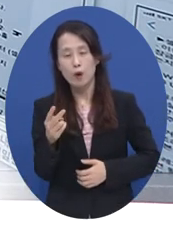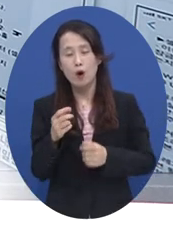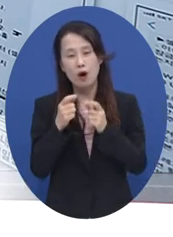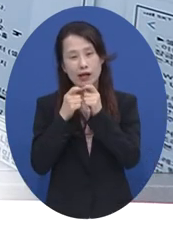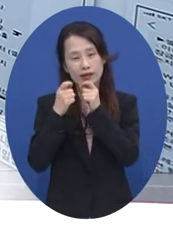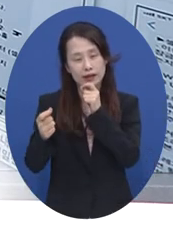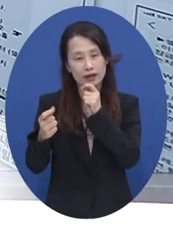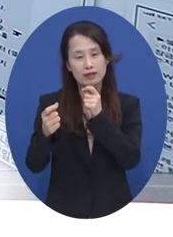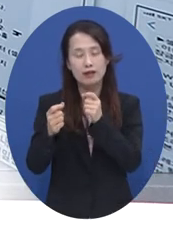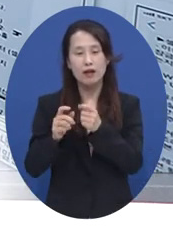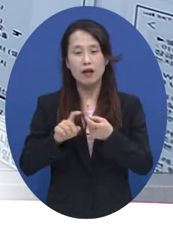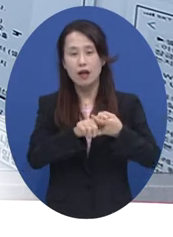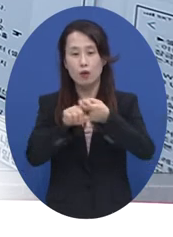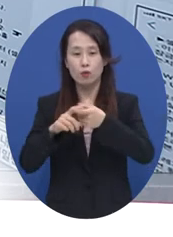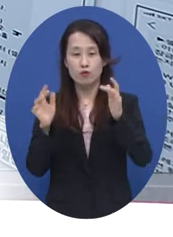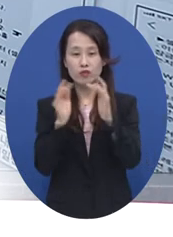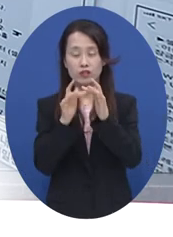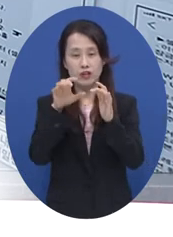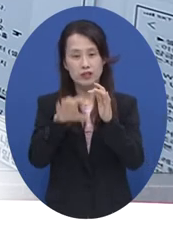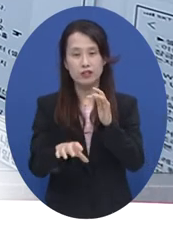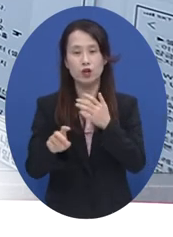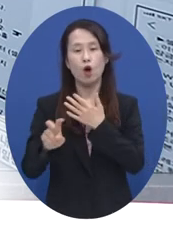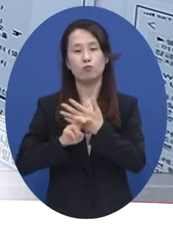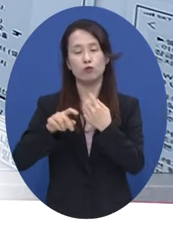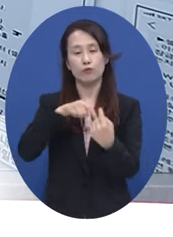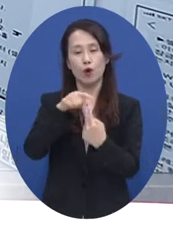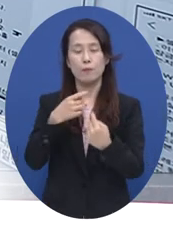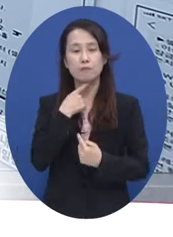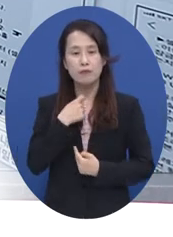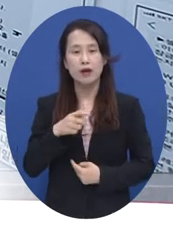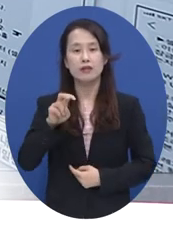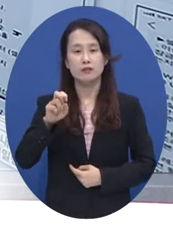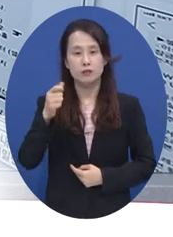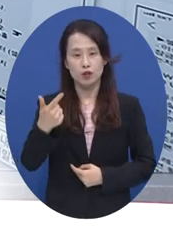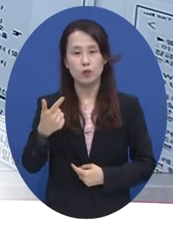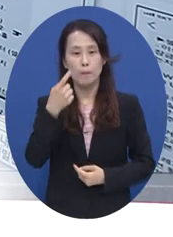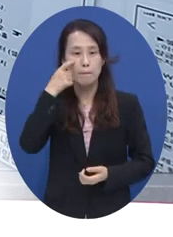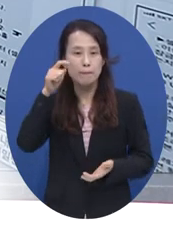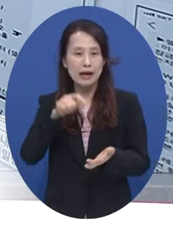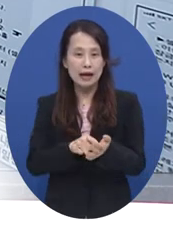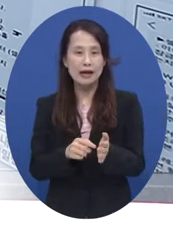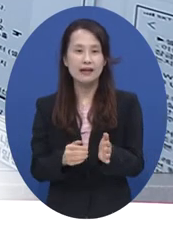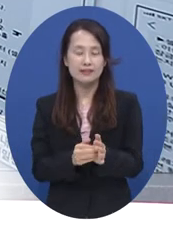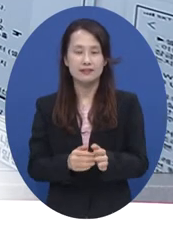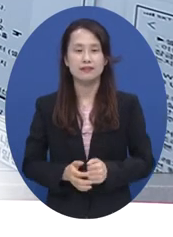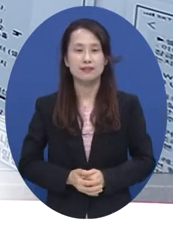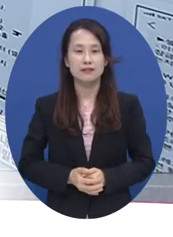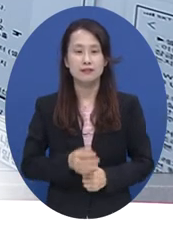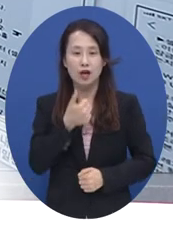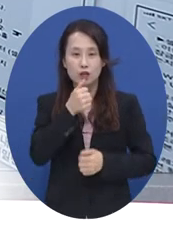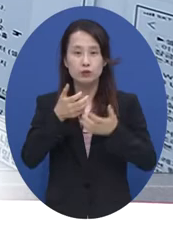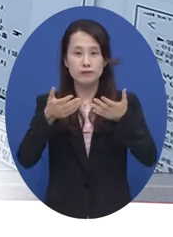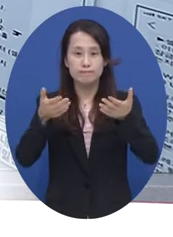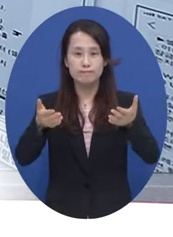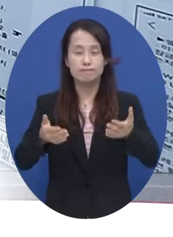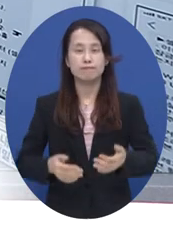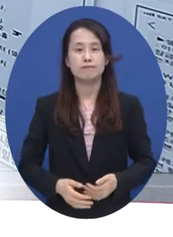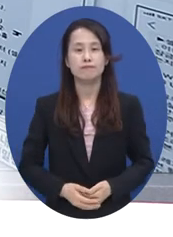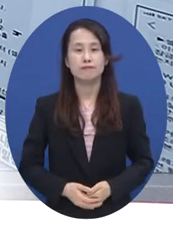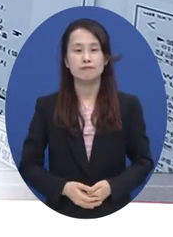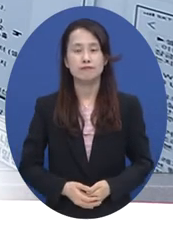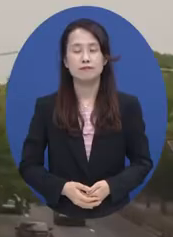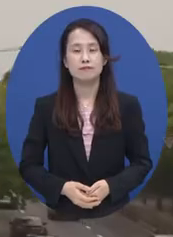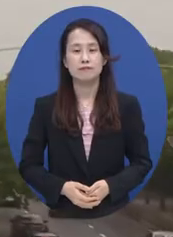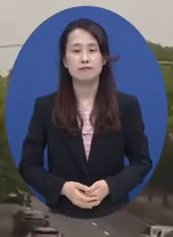속여 숙박 공유 사이트에서 불법 영업을 해온 업체 26곳이 적발됐습니다. 구영슬 기자가 취재했습니다.